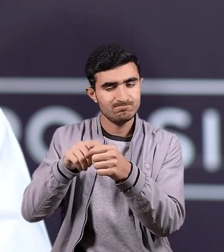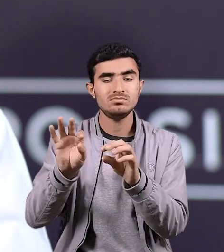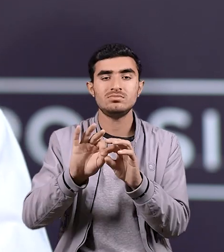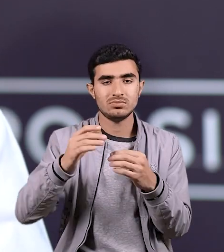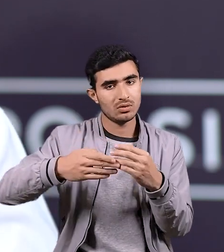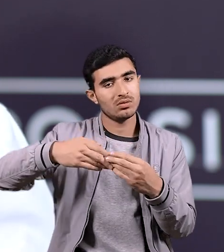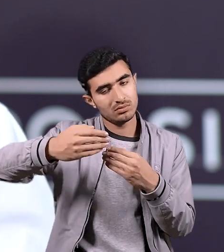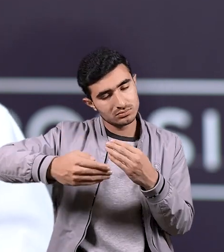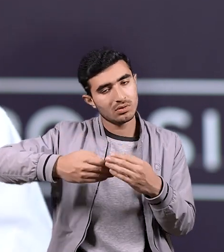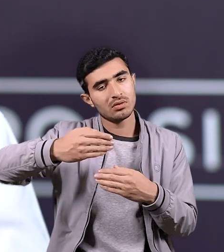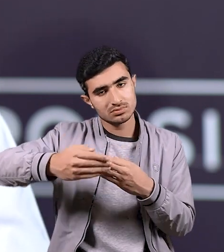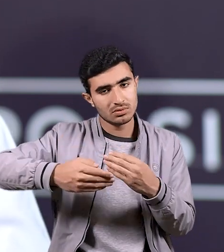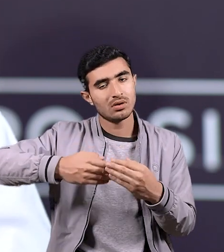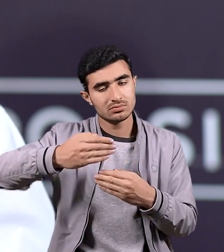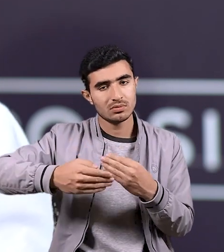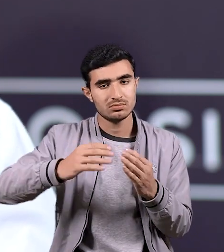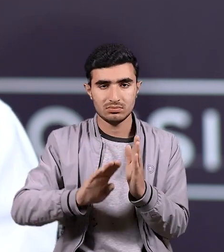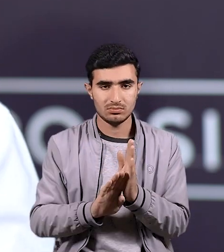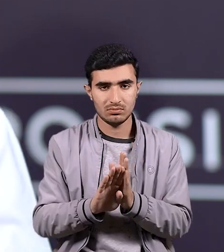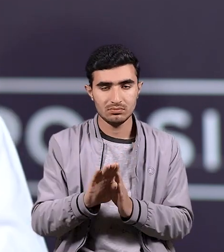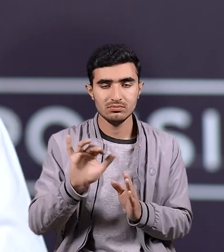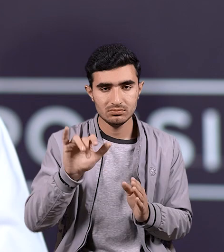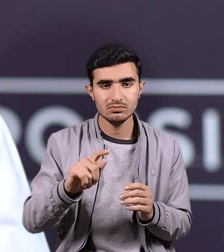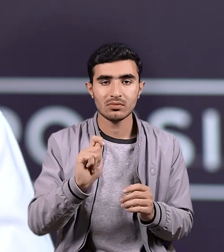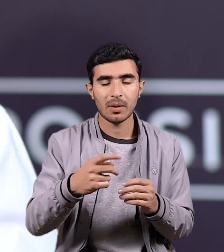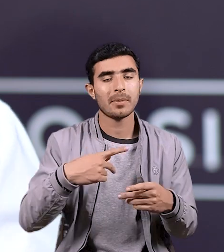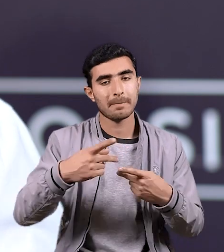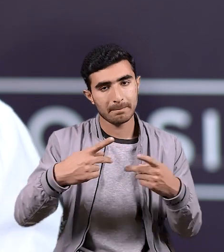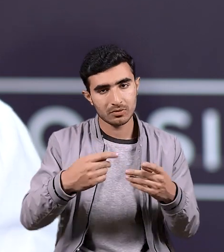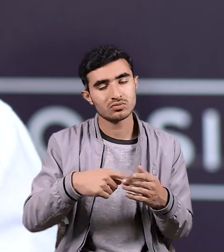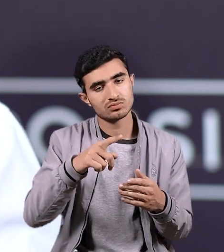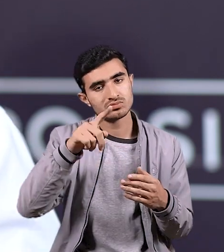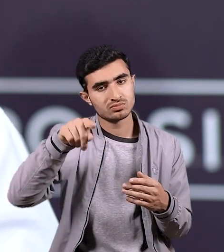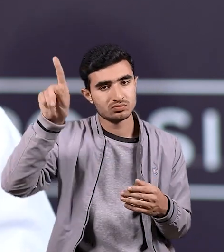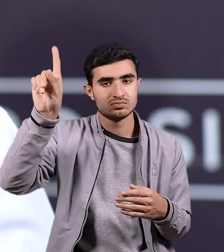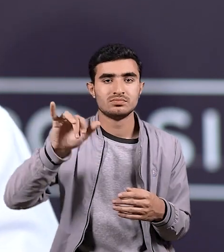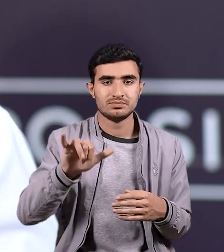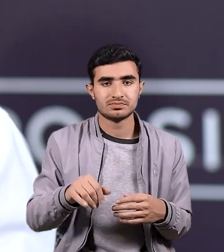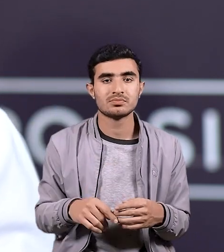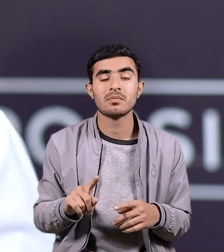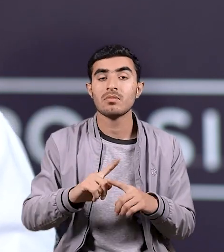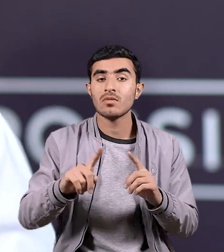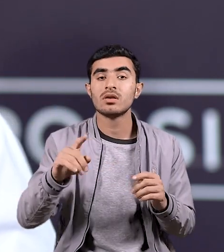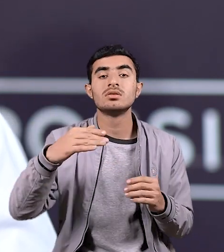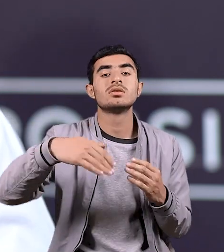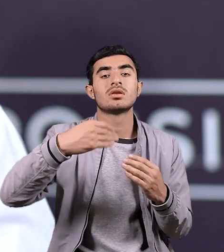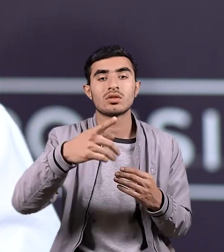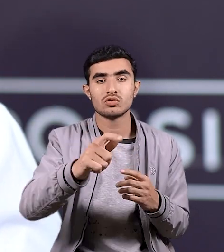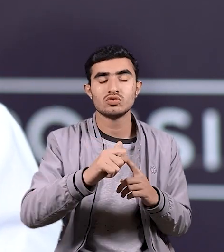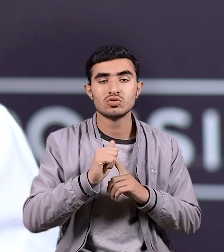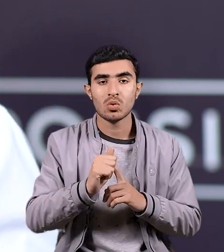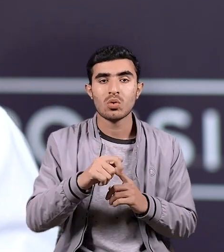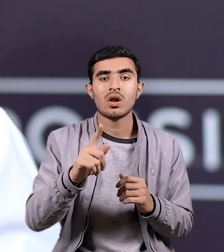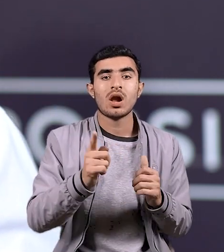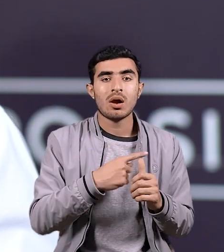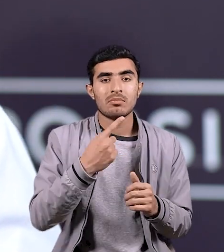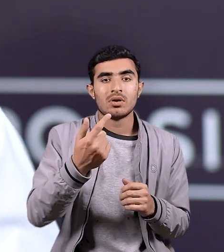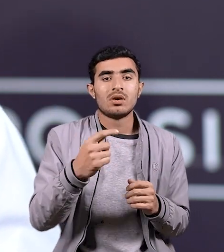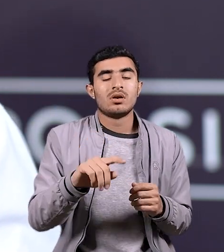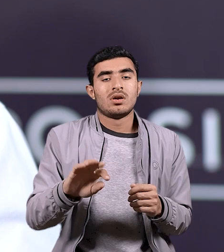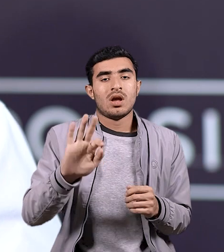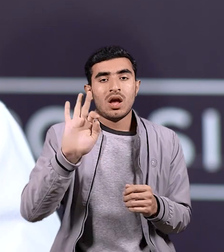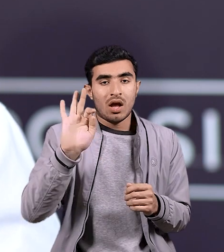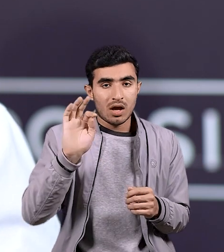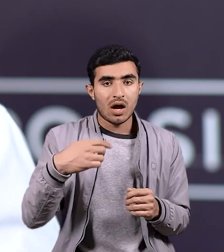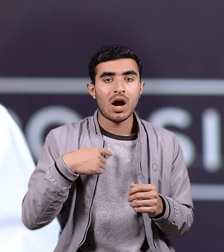में डिस्कशंस करें, नॉलेज शेयर करें, बेस्ट प्रैक्टिसेस शेयर करें, और फिर इकट्ठे मिलकर भी काम करने की कोशिश करें। मगर जब भी इकट्ठे काम करें, किसी